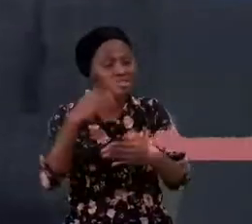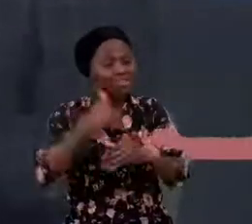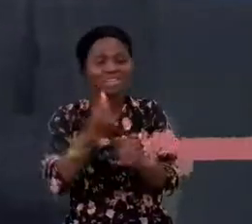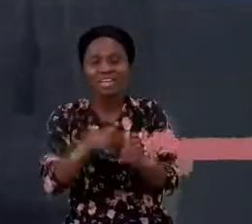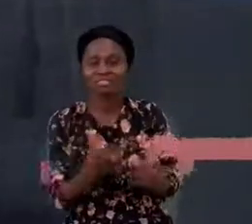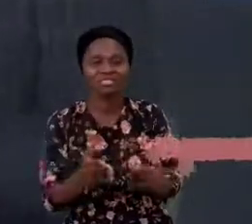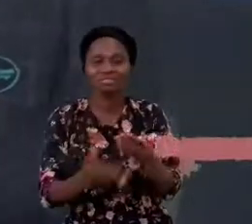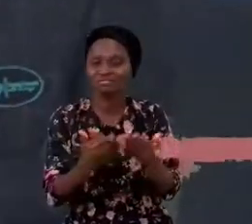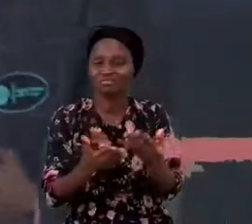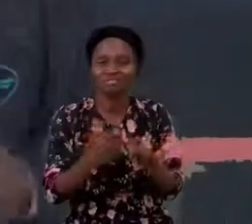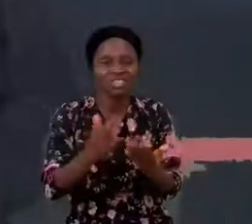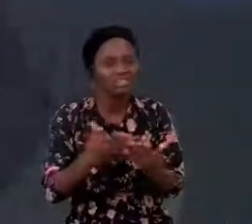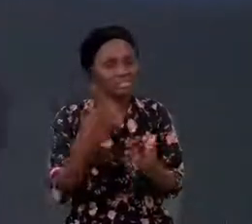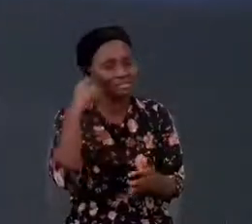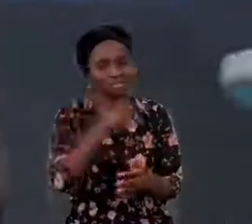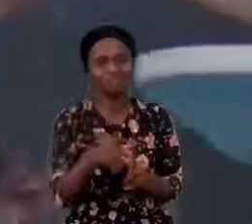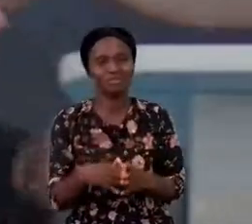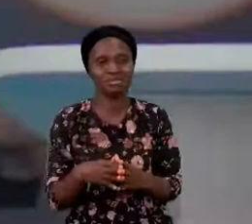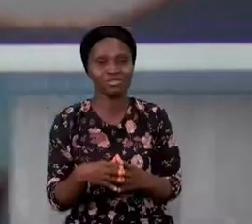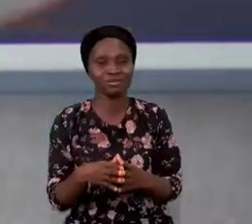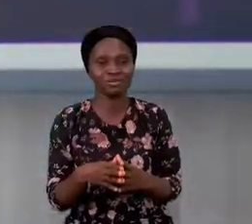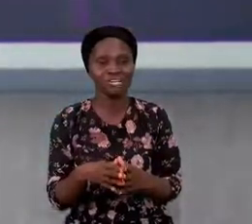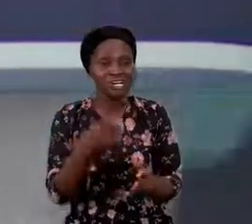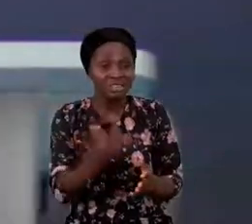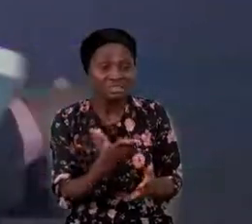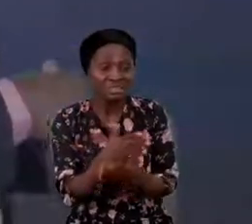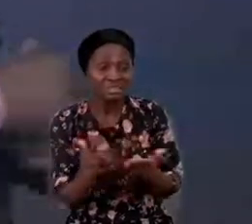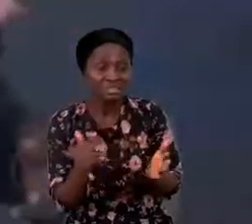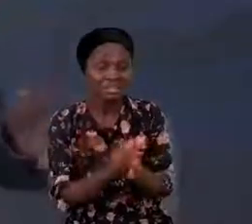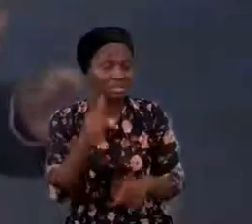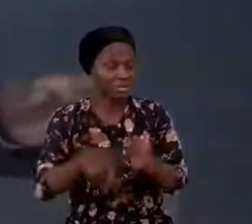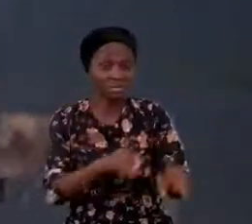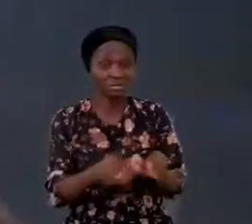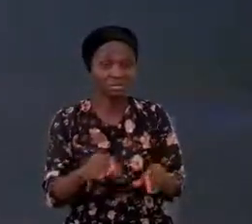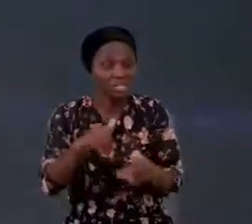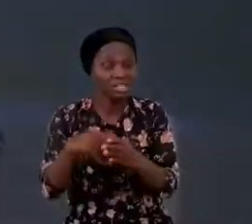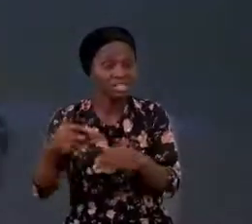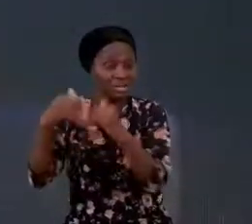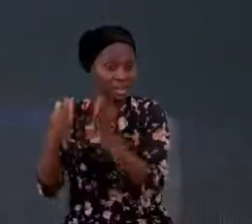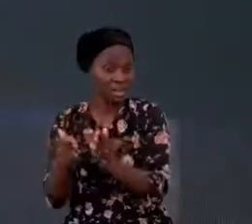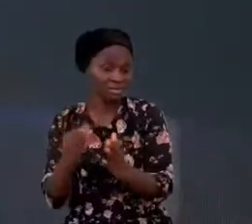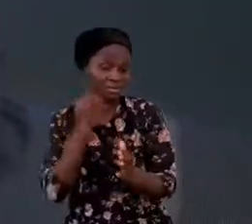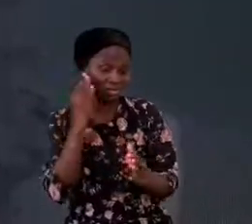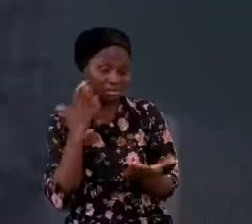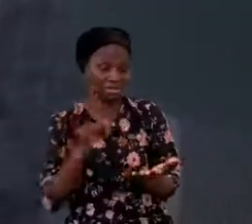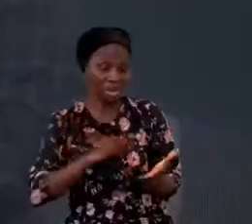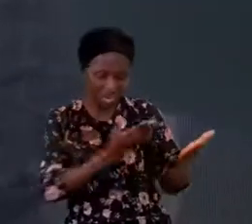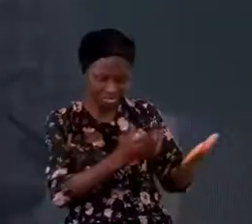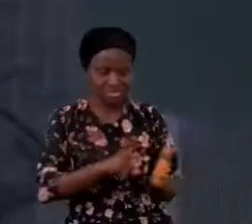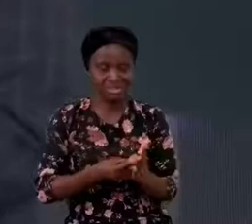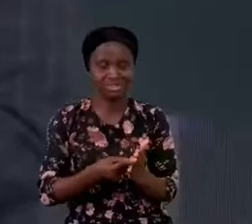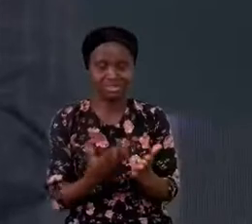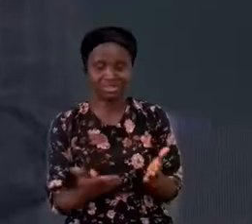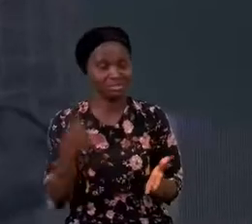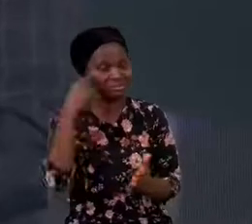vous amène ce bien-là. Et avec un sourire, il dit, viens, viens, entre, entre, entre. Ah, tu as besoin de plus d'une minute. Si au moment où il